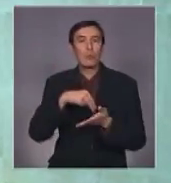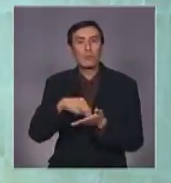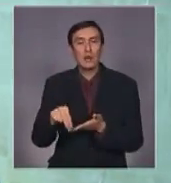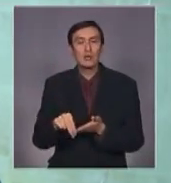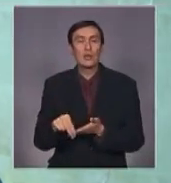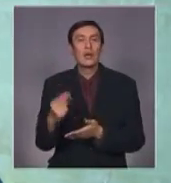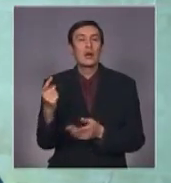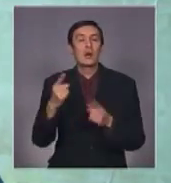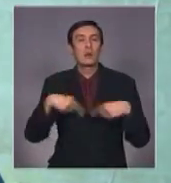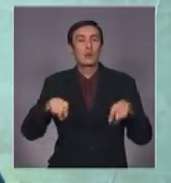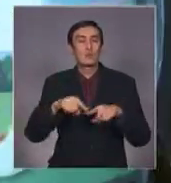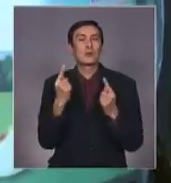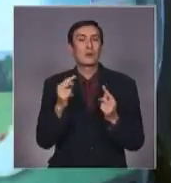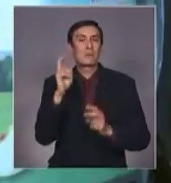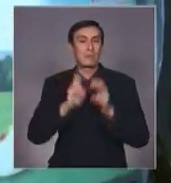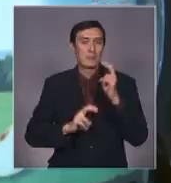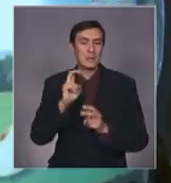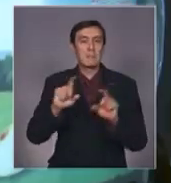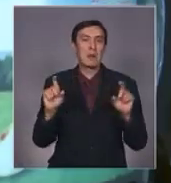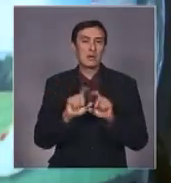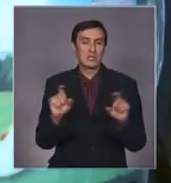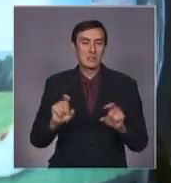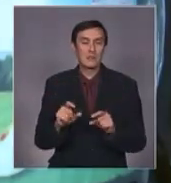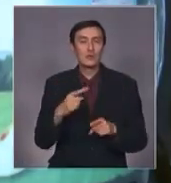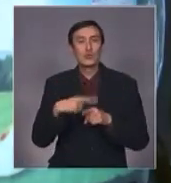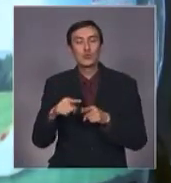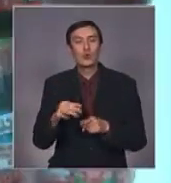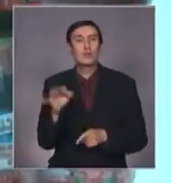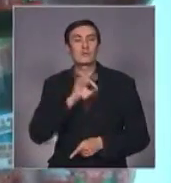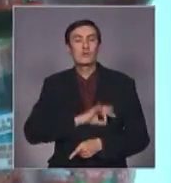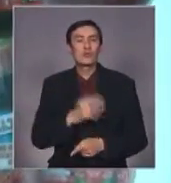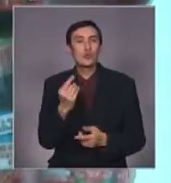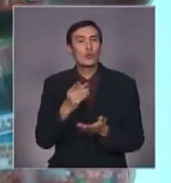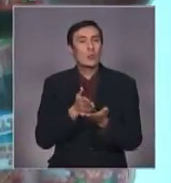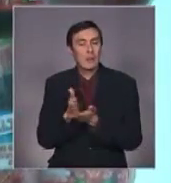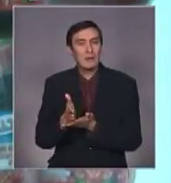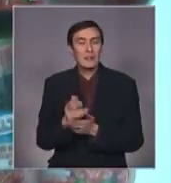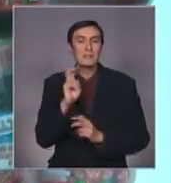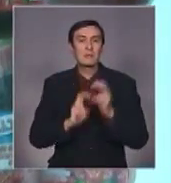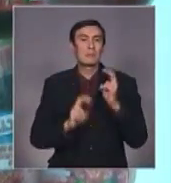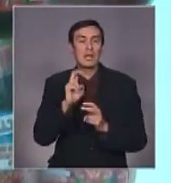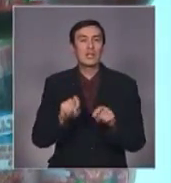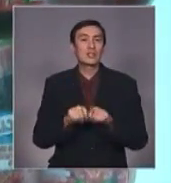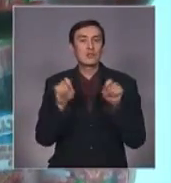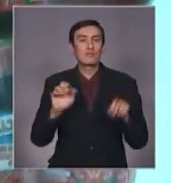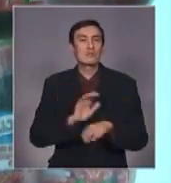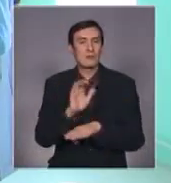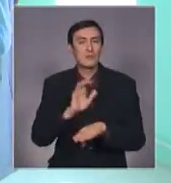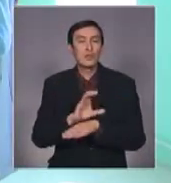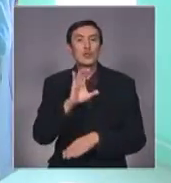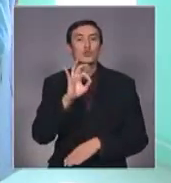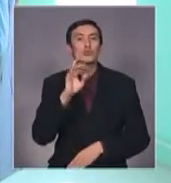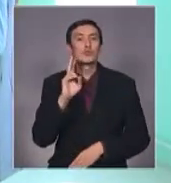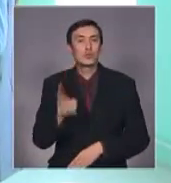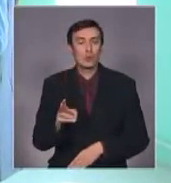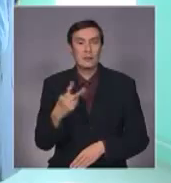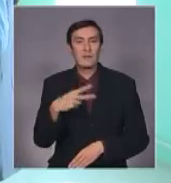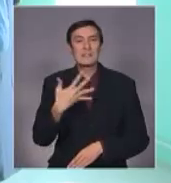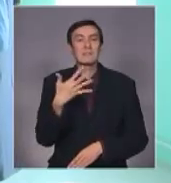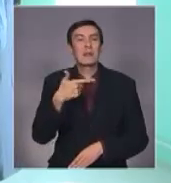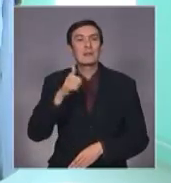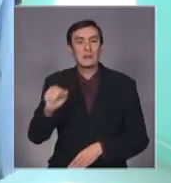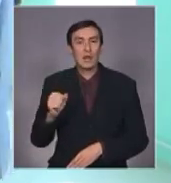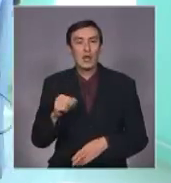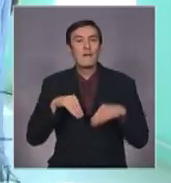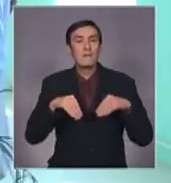нефтяники и владельцы октавских магазинов. Совсем скоро здесь освоят еще одно направление. На предприятии начнут выпускать сок. На 25 гектарах